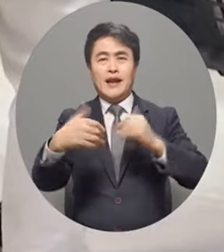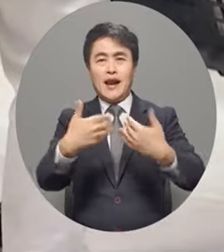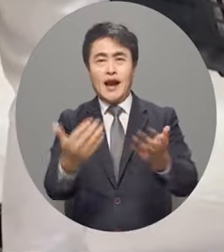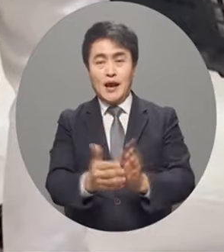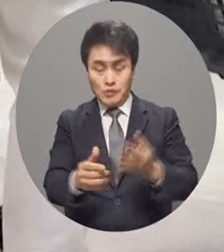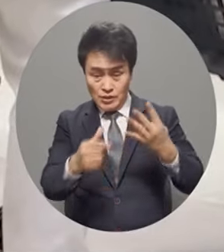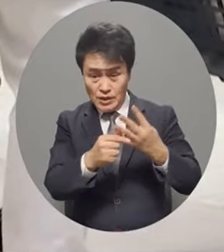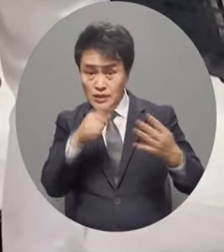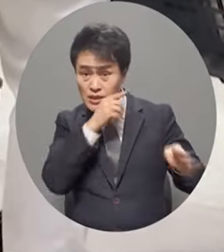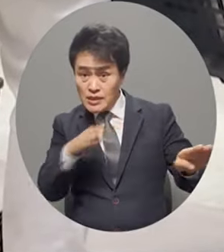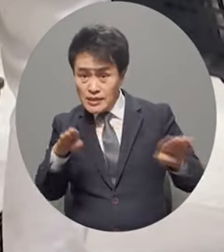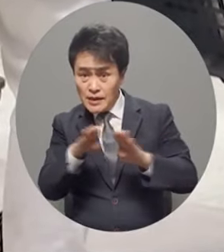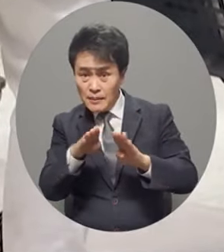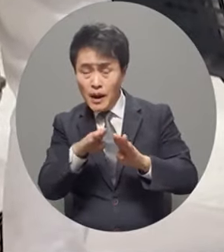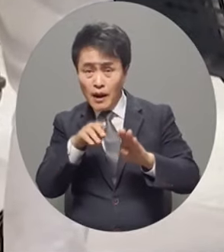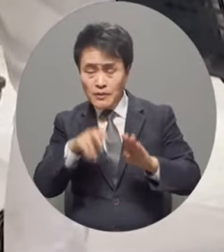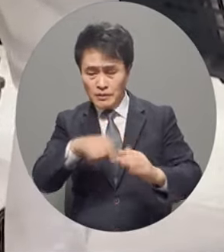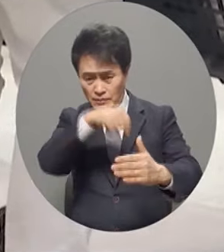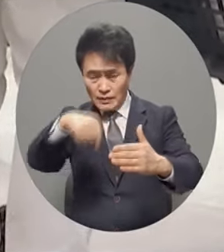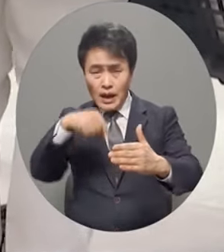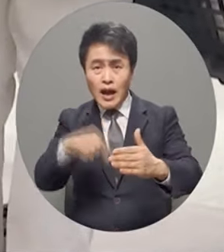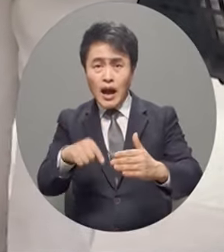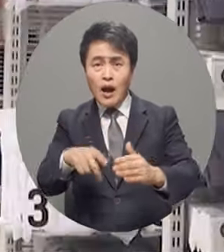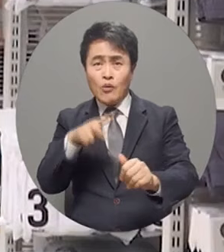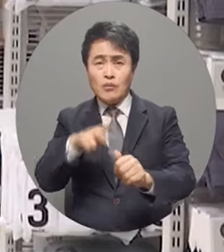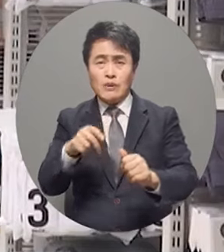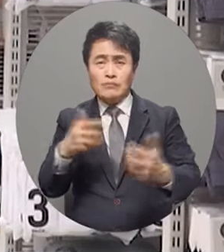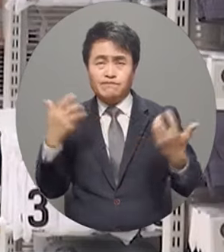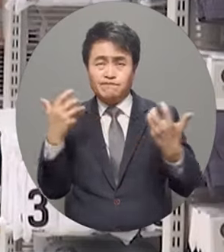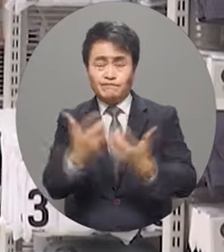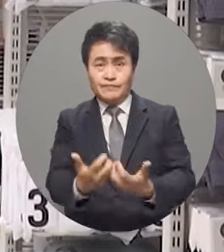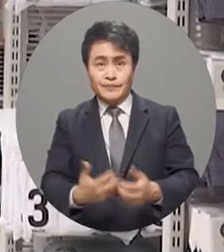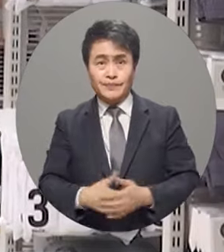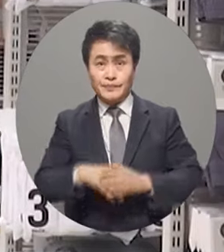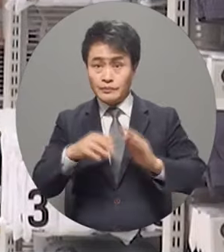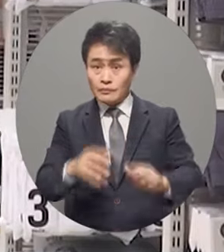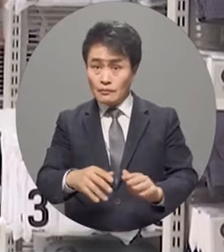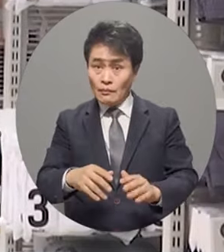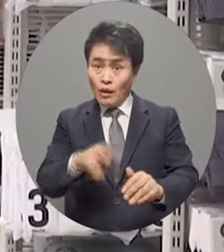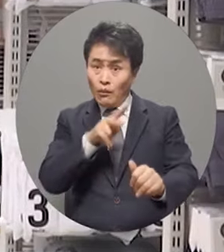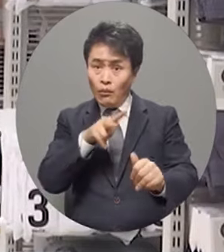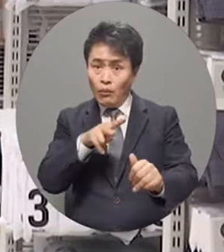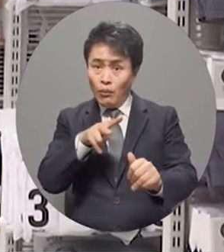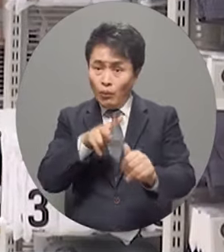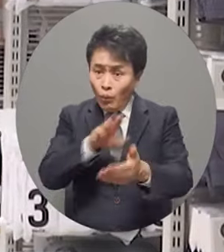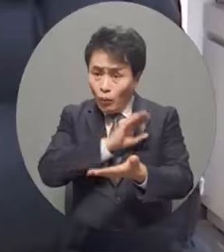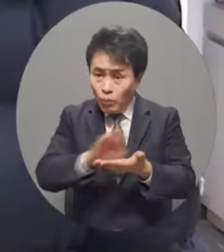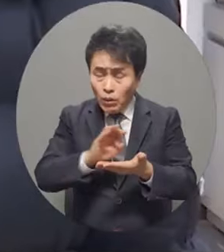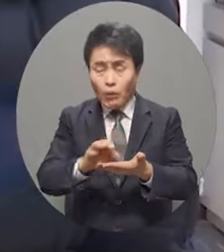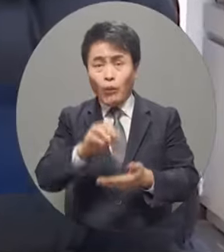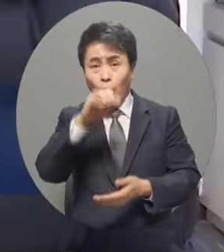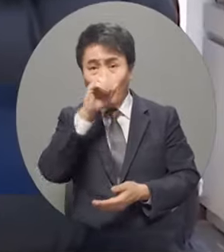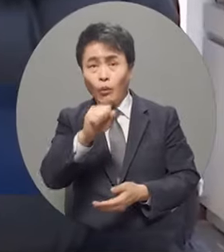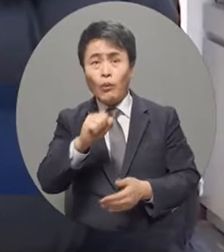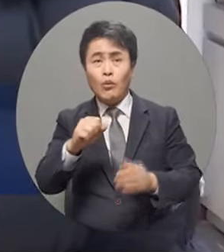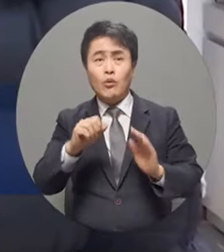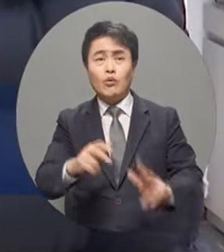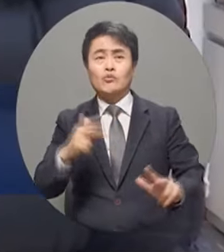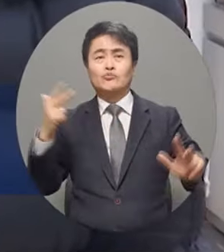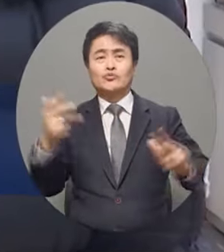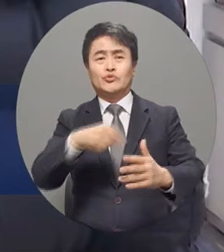불구하고 마트 안은 소비자들로 북적이고 있습니다. 소비자 반응은 긍정적입니다.